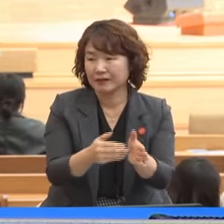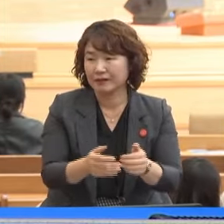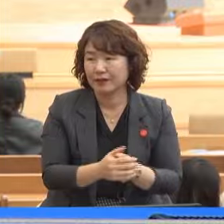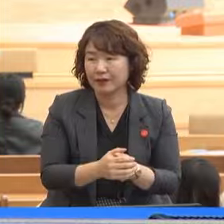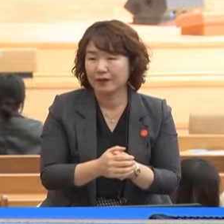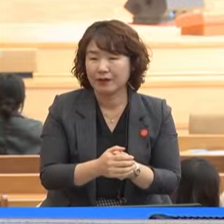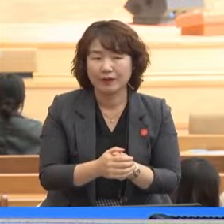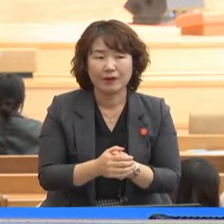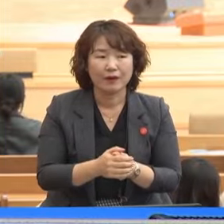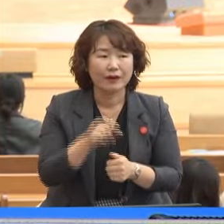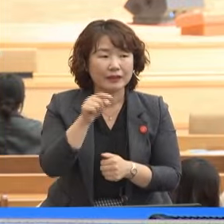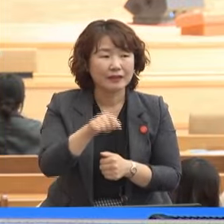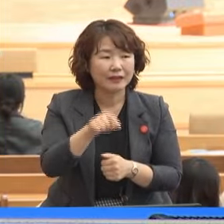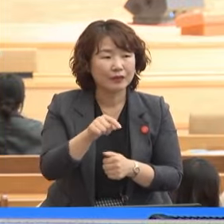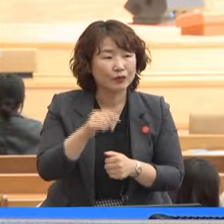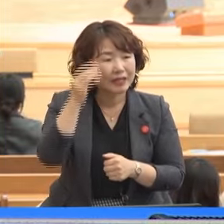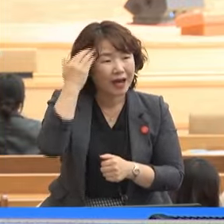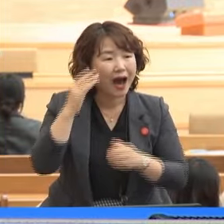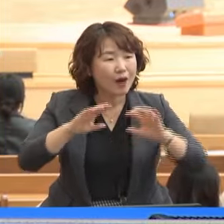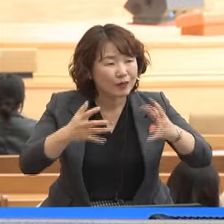나라 대법원이